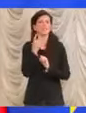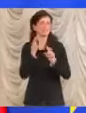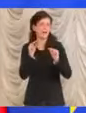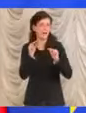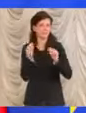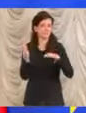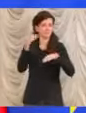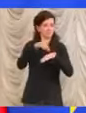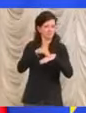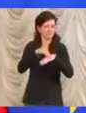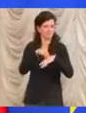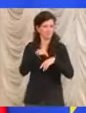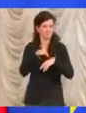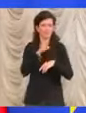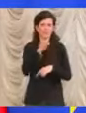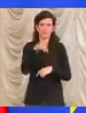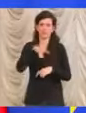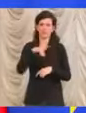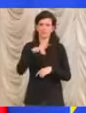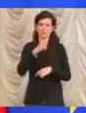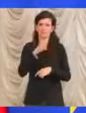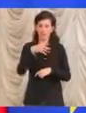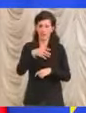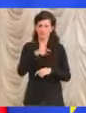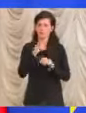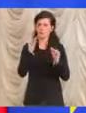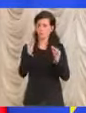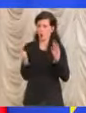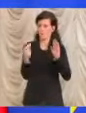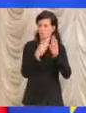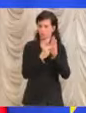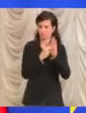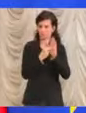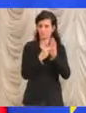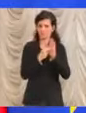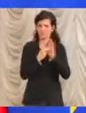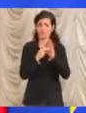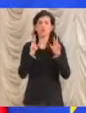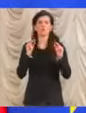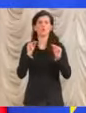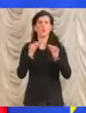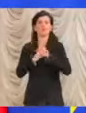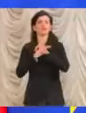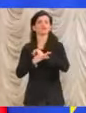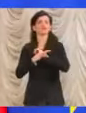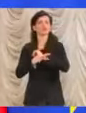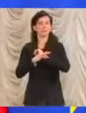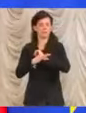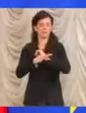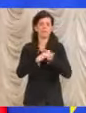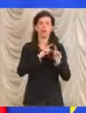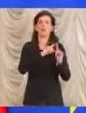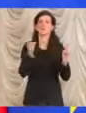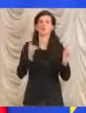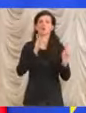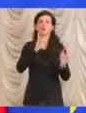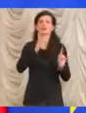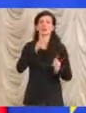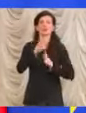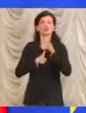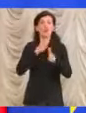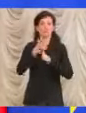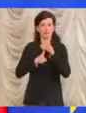in questo decreto che ripropone il medesimo regime di disciplina attualmente vigente sino al 13 aprile